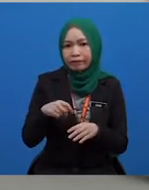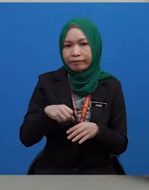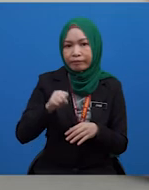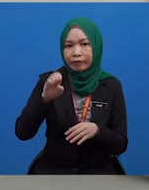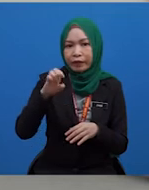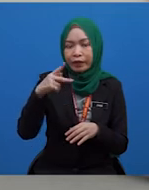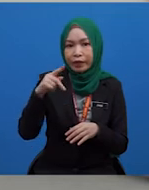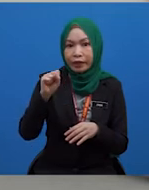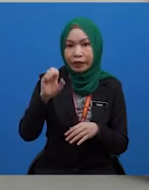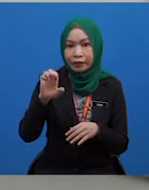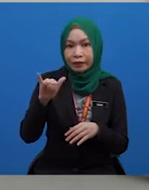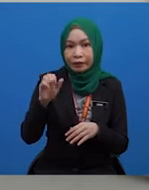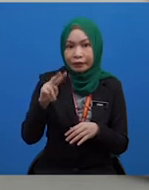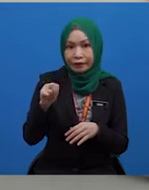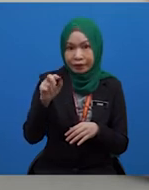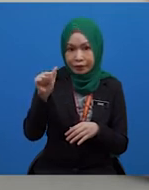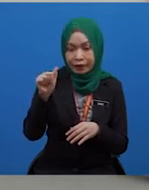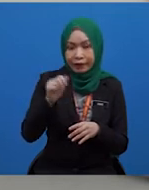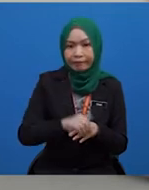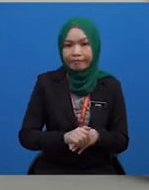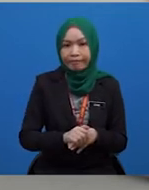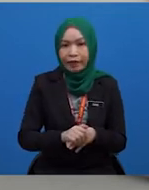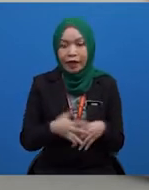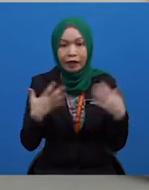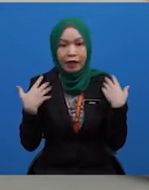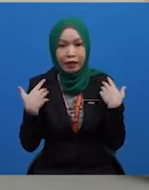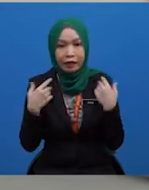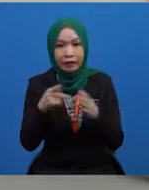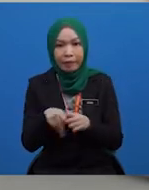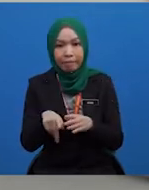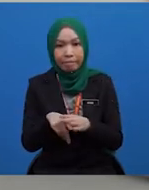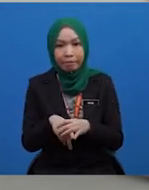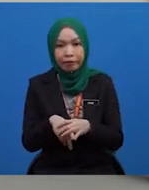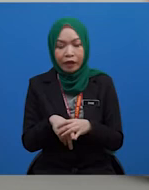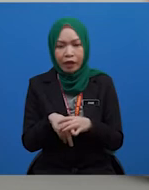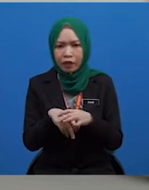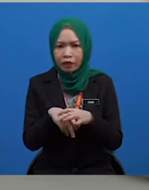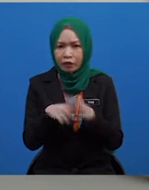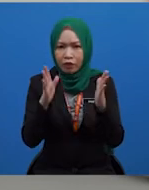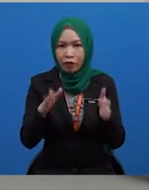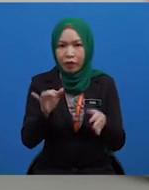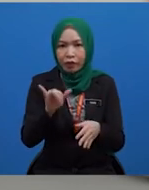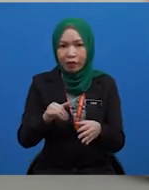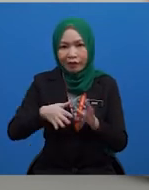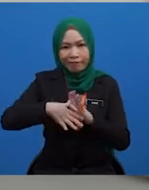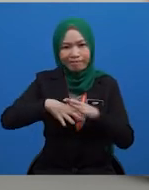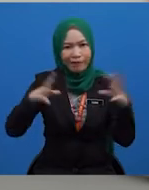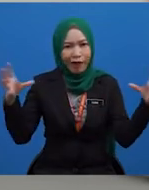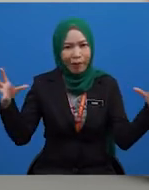mempunyai kepadatan dari segi penduduk yang sangat tinggi khususnya di kawasan